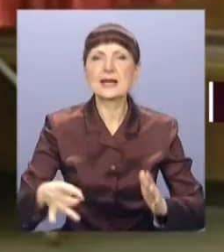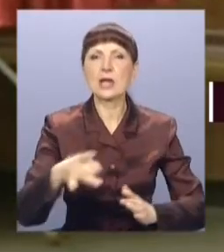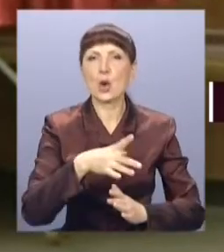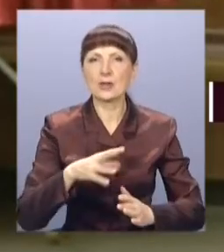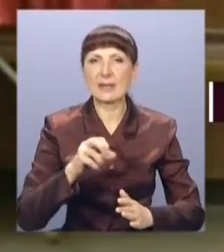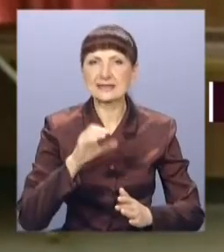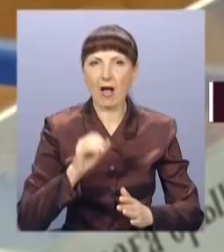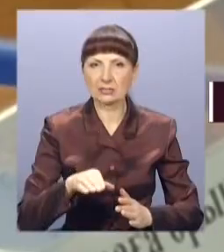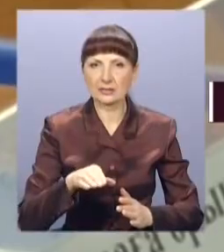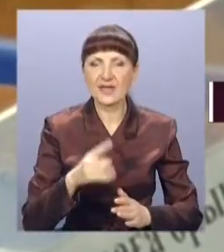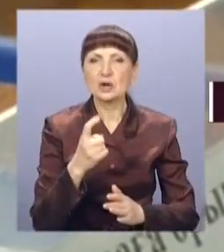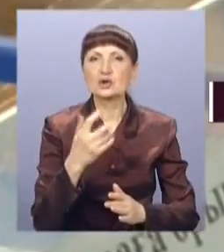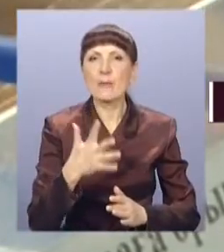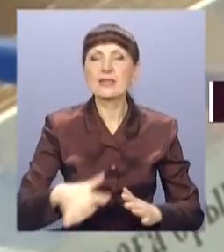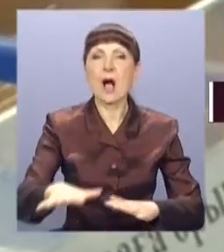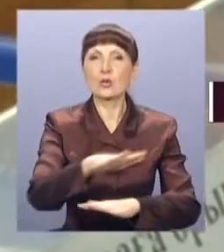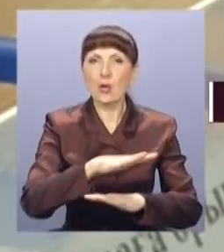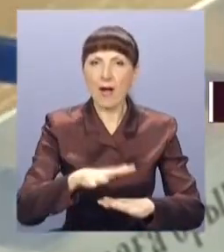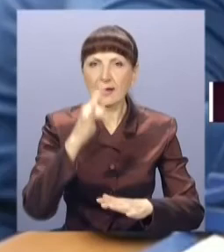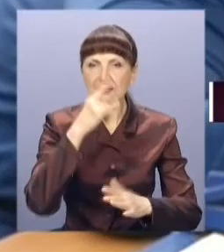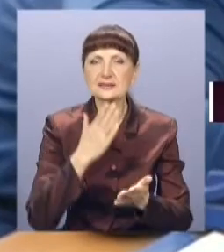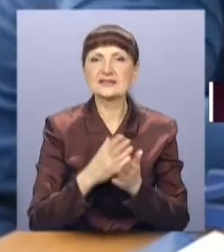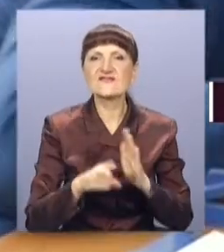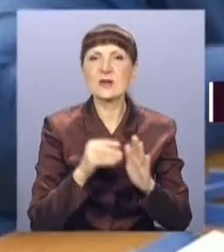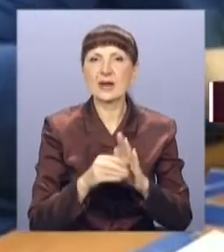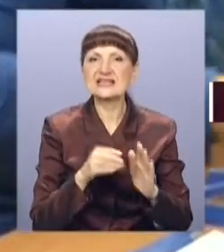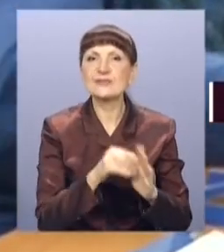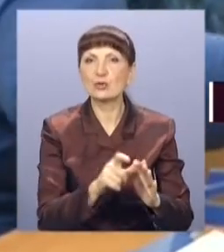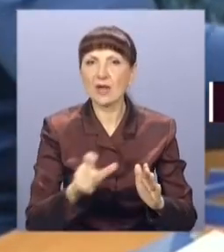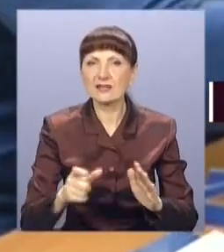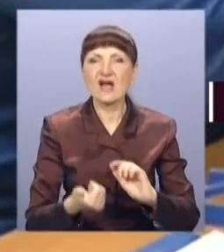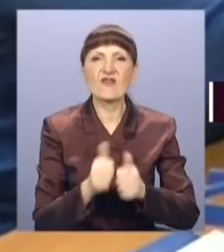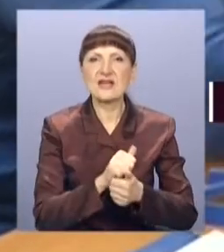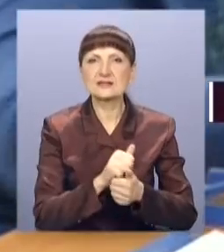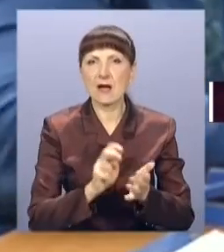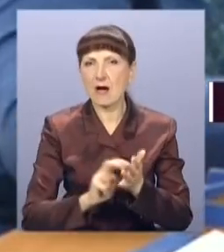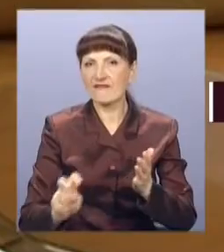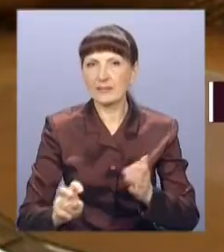маслихаты. В 105 округах Казахстана состоялись выборы депутатов вместо выбывших.